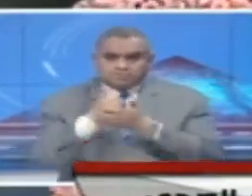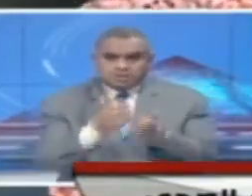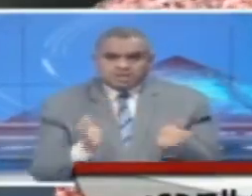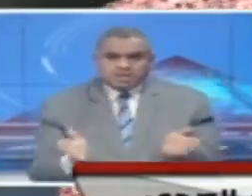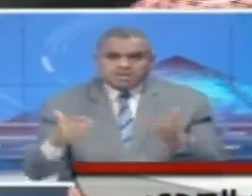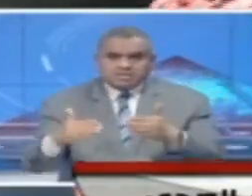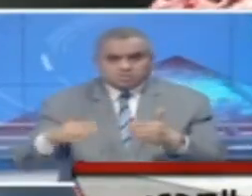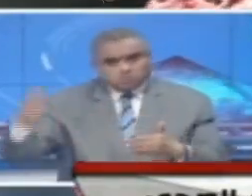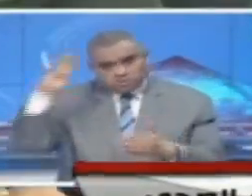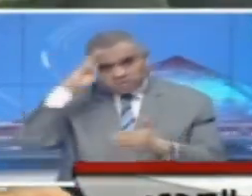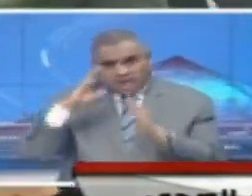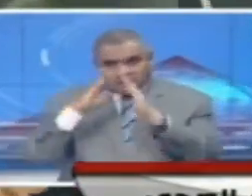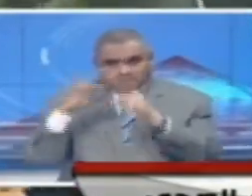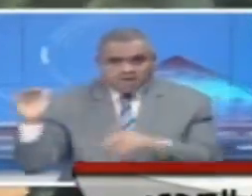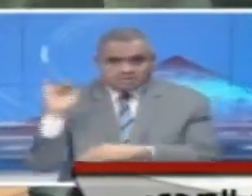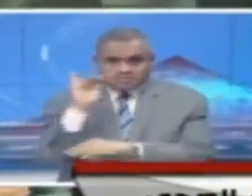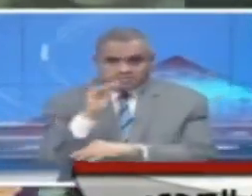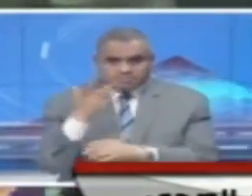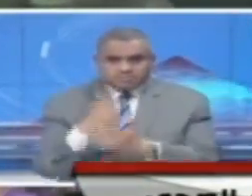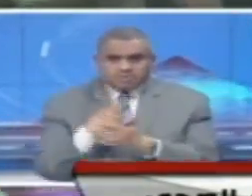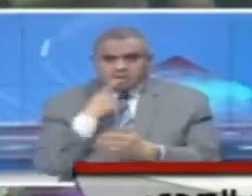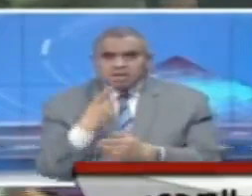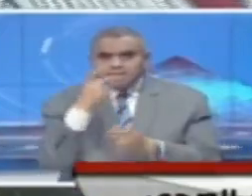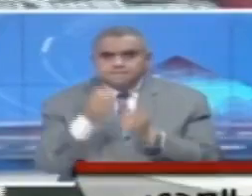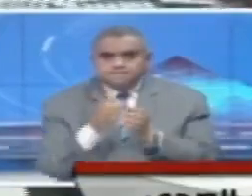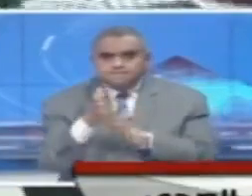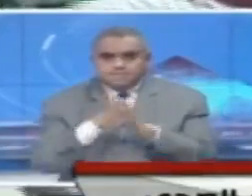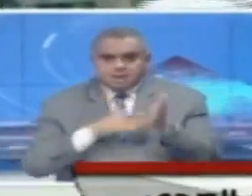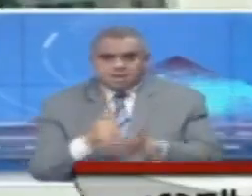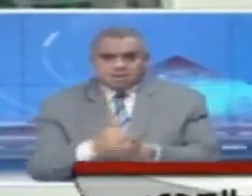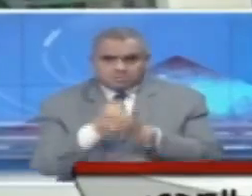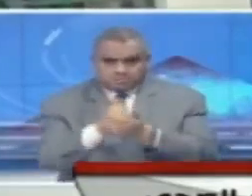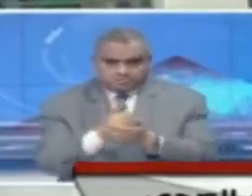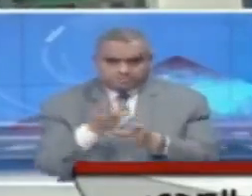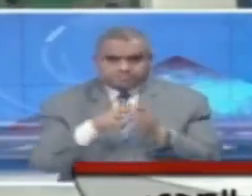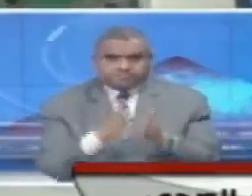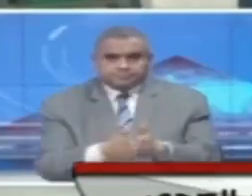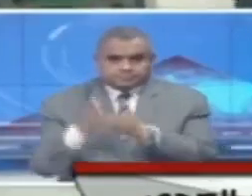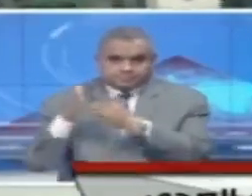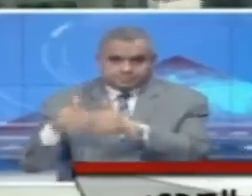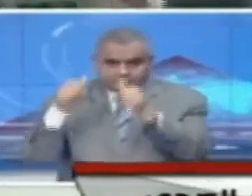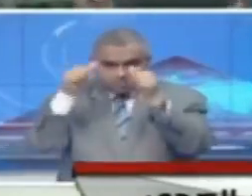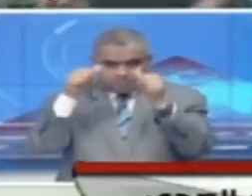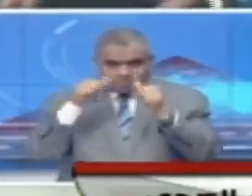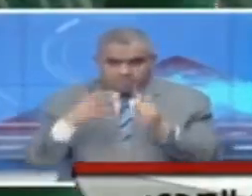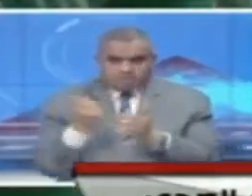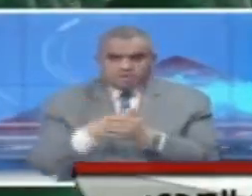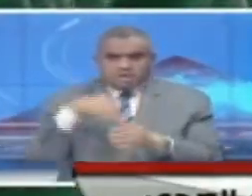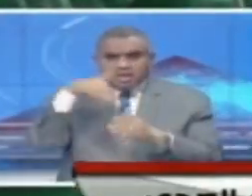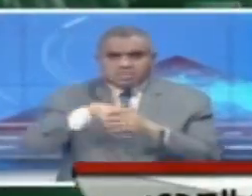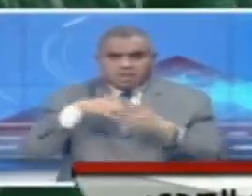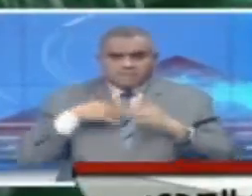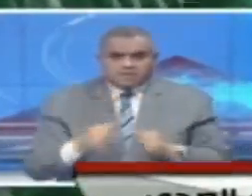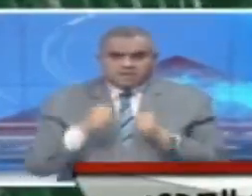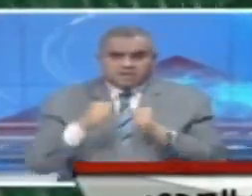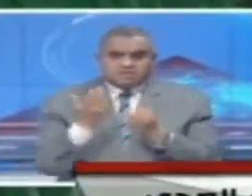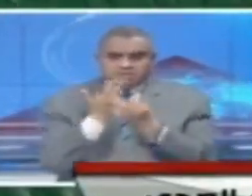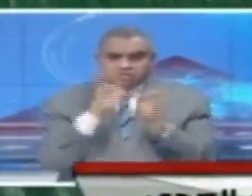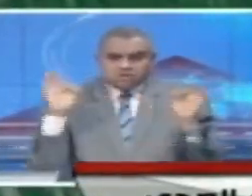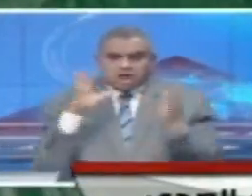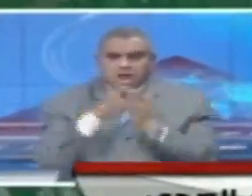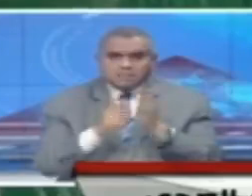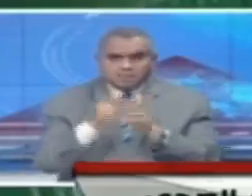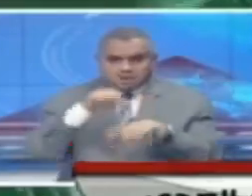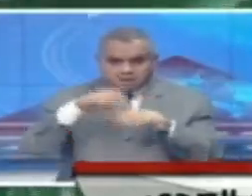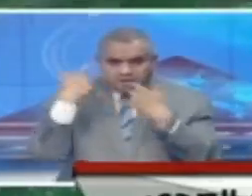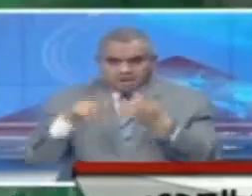مصر بتكلفة تقدر بمليار جنيه. كما تم الإعلان عن تطبيق منظومة التأمين الصحي الشامل في مرحلته الأولى